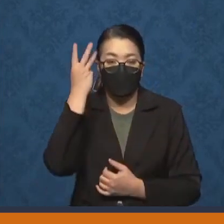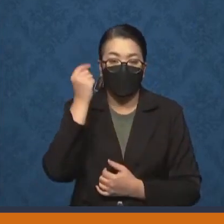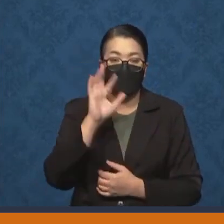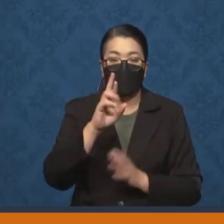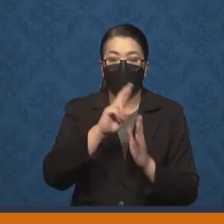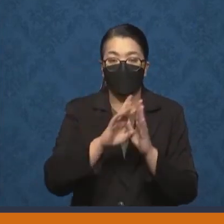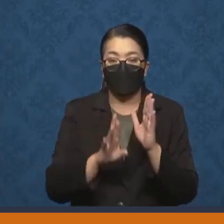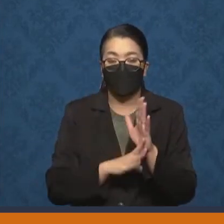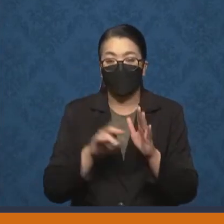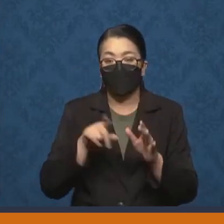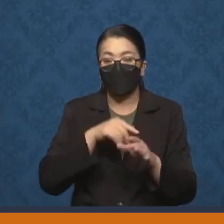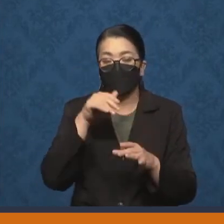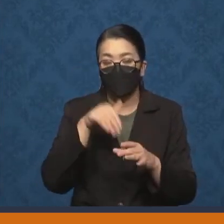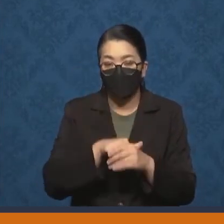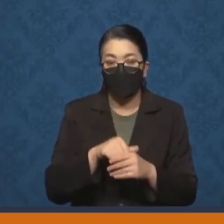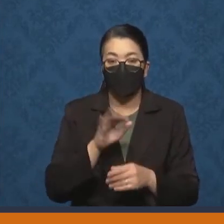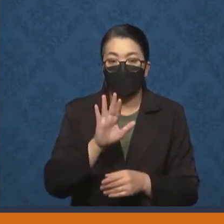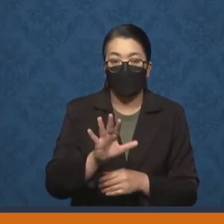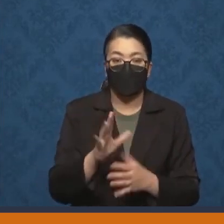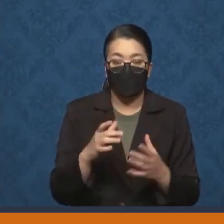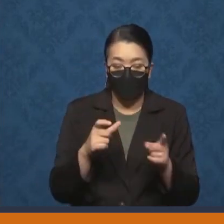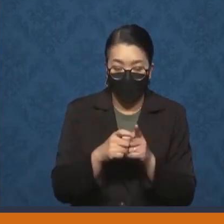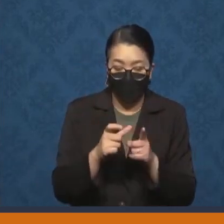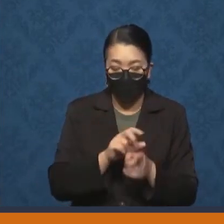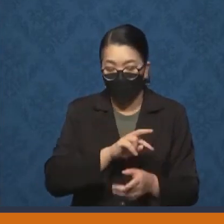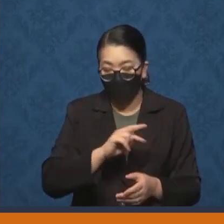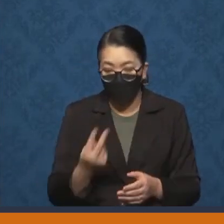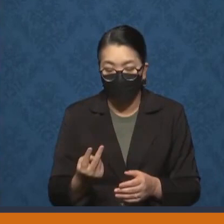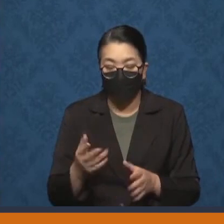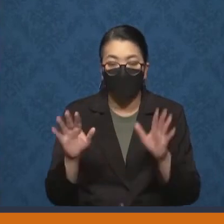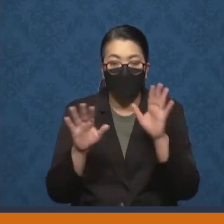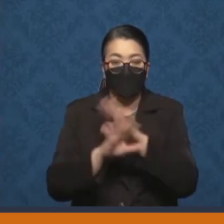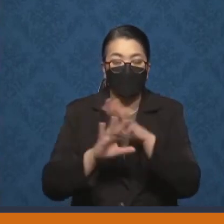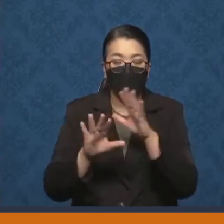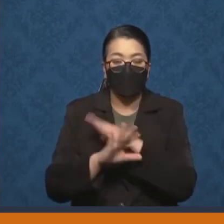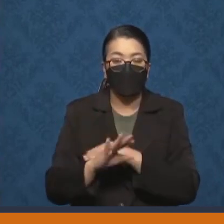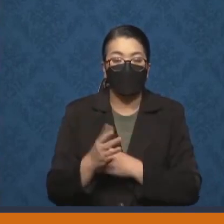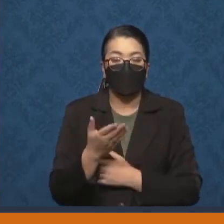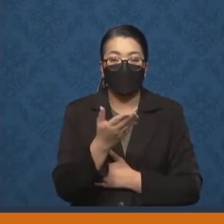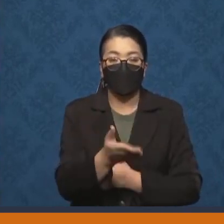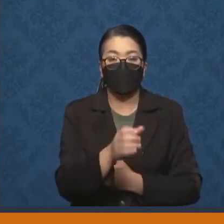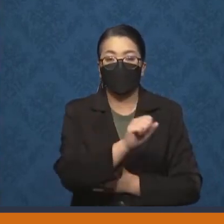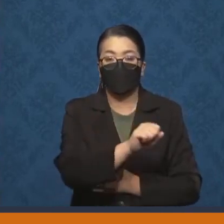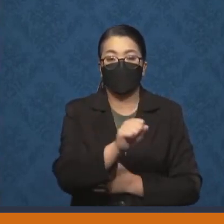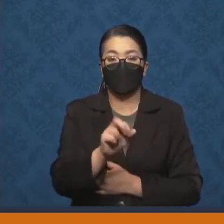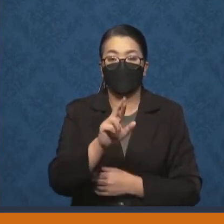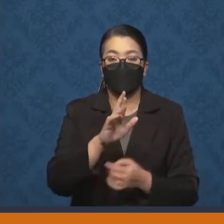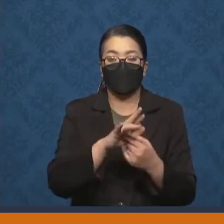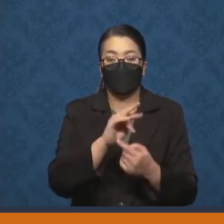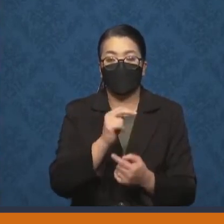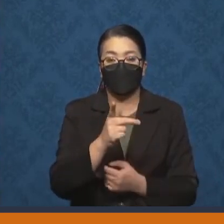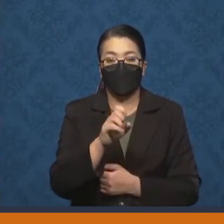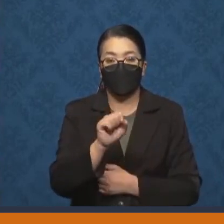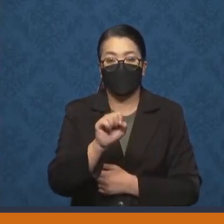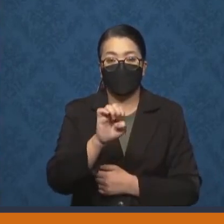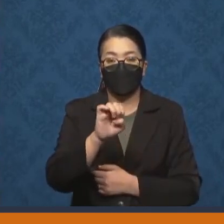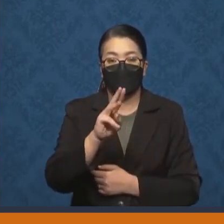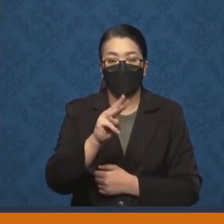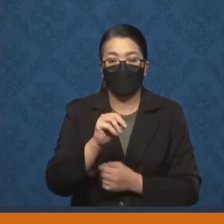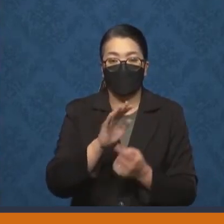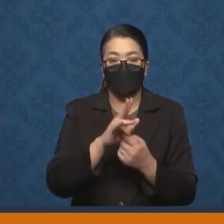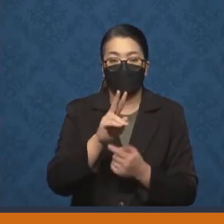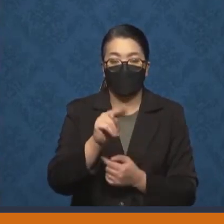บเลือกตั้งของคำแปรยติของผมมีความละไม้คล้ายคลึงและเหมือนกับท่านส.ส.รังสิมันต์โรมครับท่านประธานท่านประธ